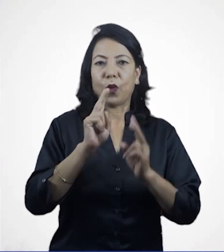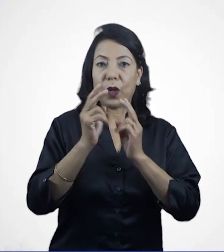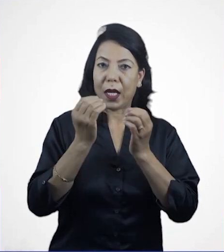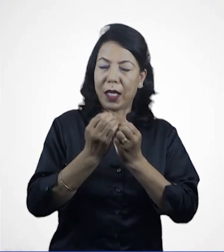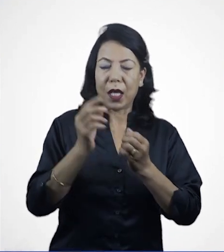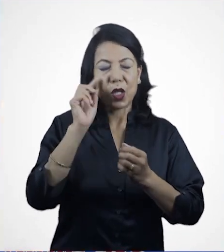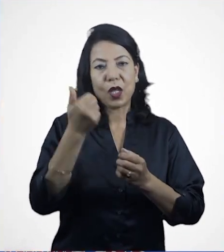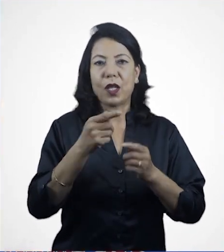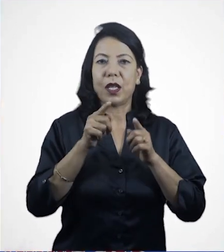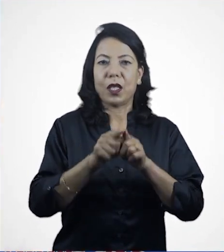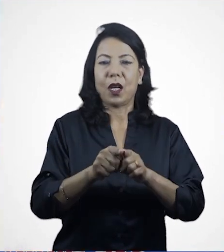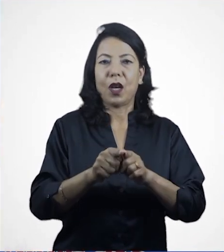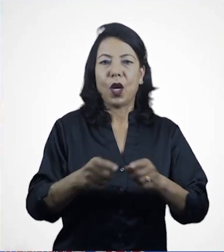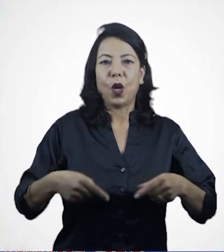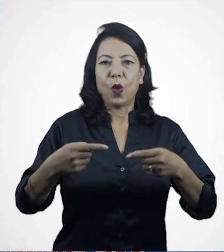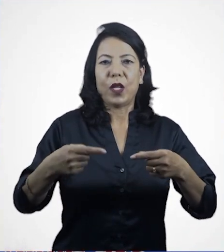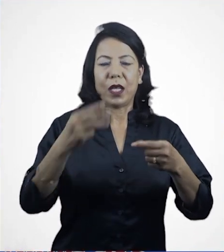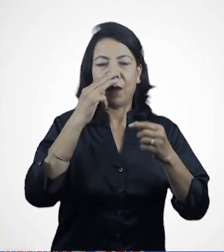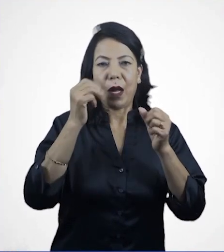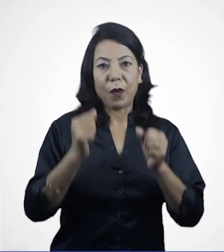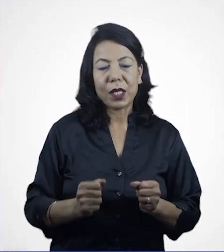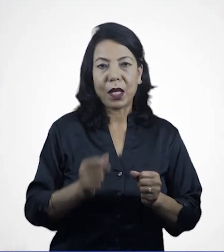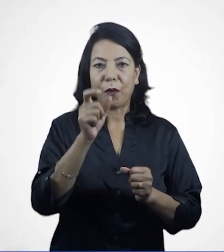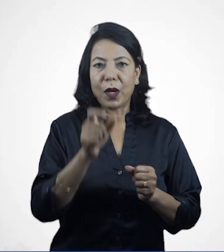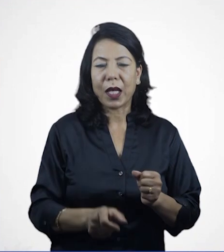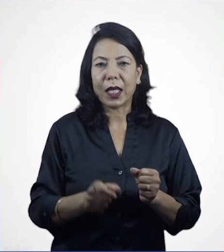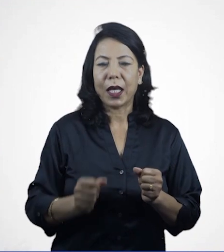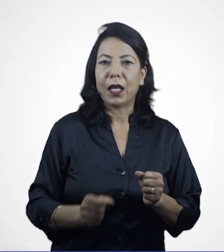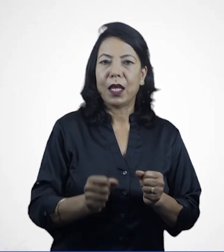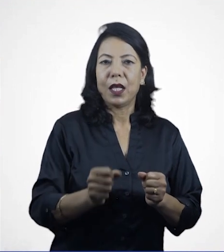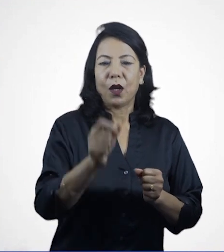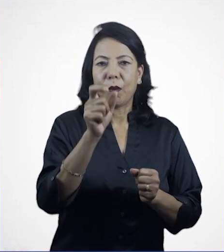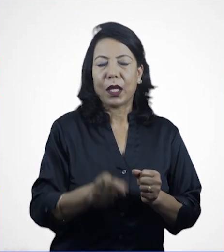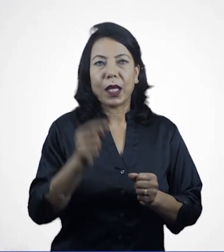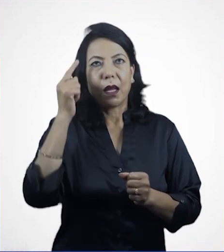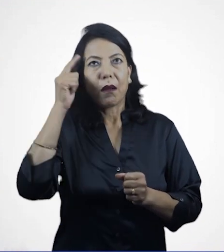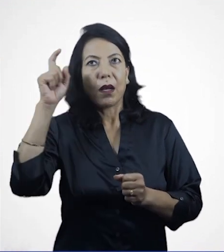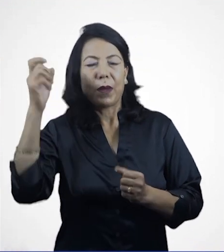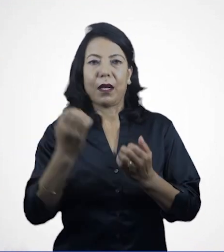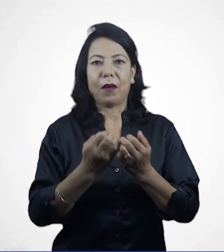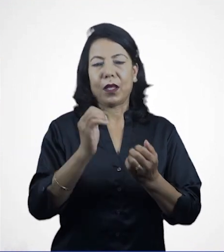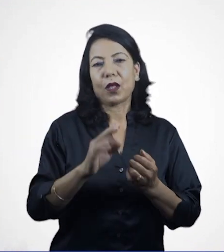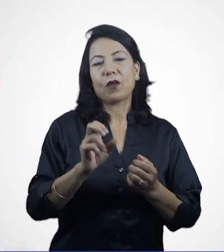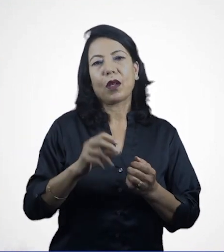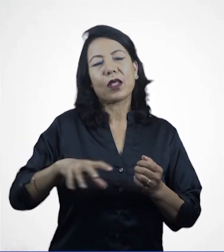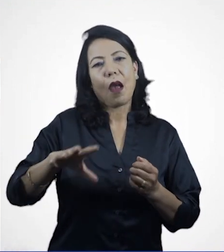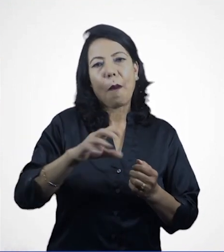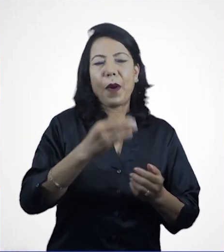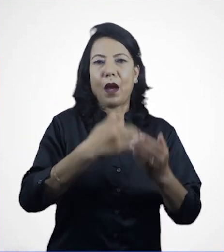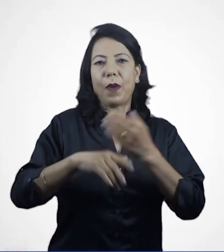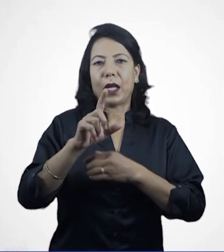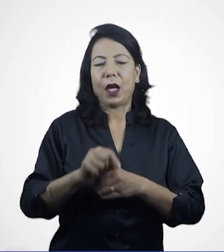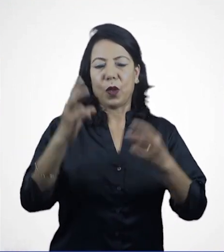बच्ग सब्सक्तिक है परिकल्पना गरना सक्षां, तरह सपपई